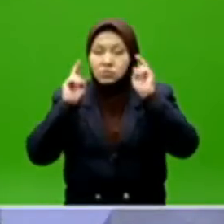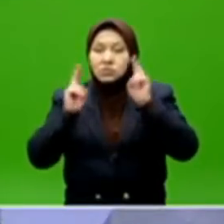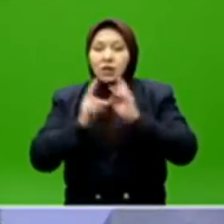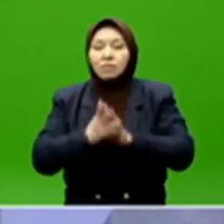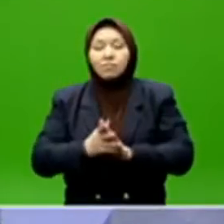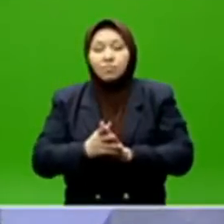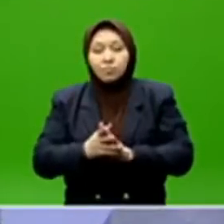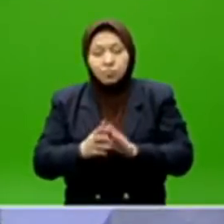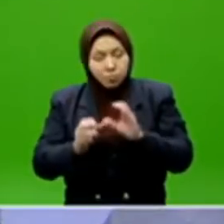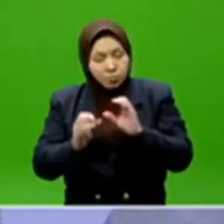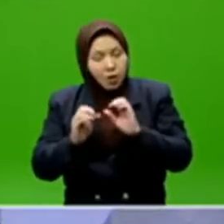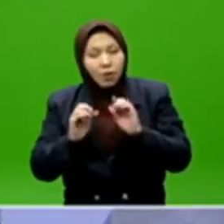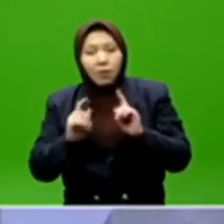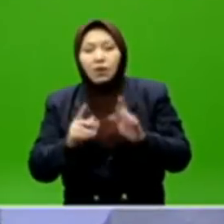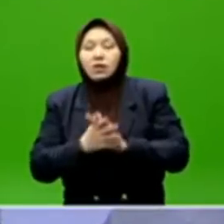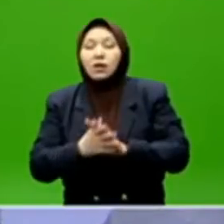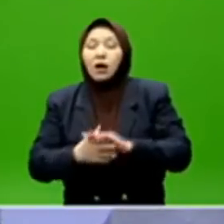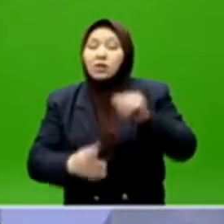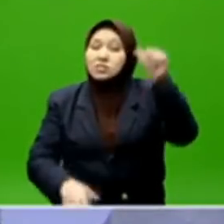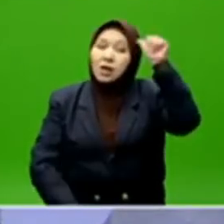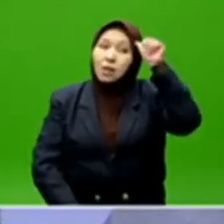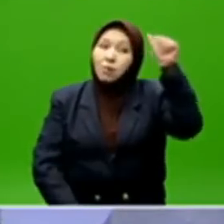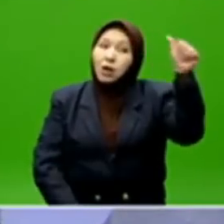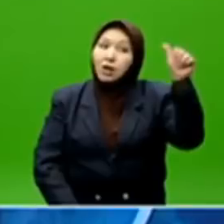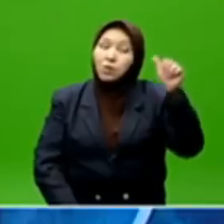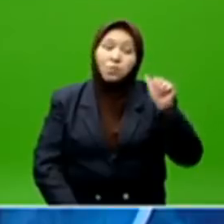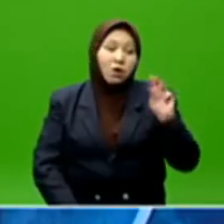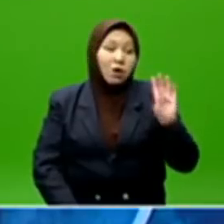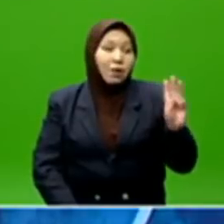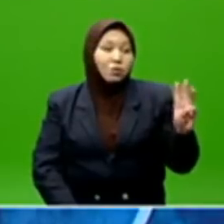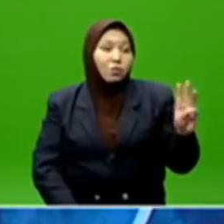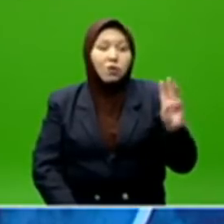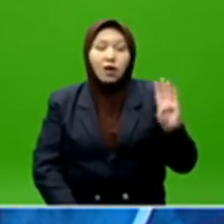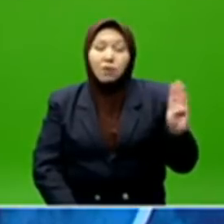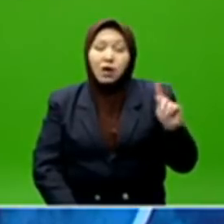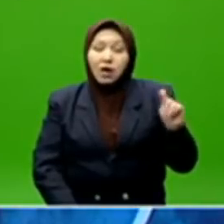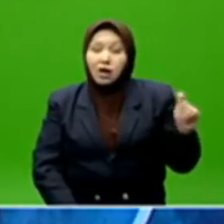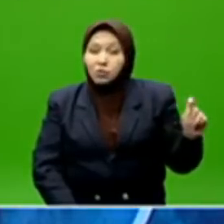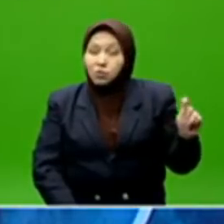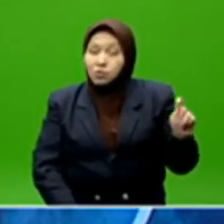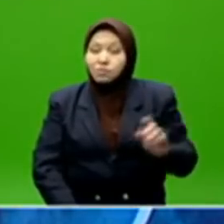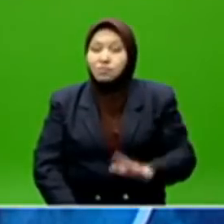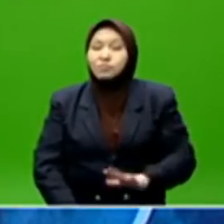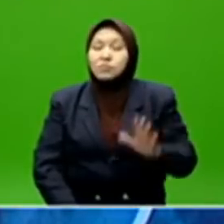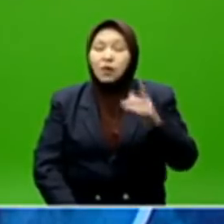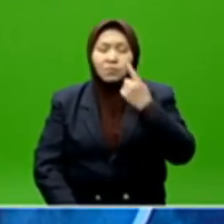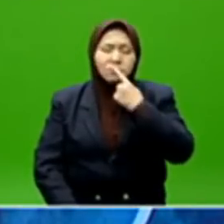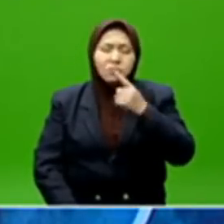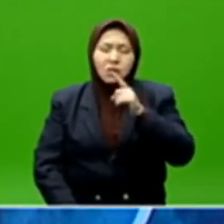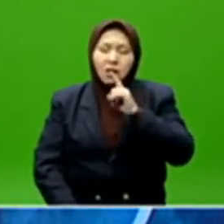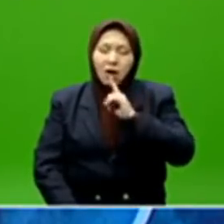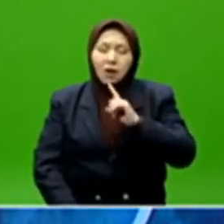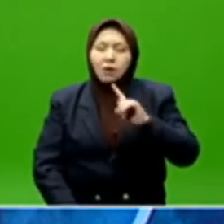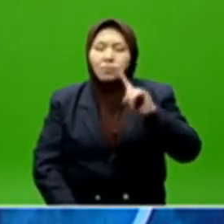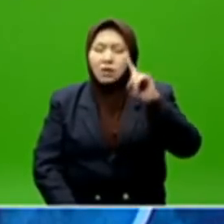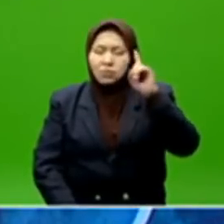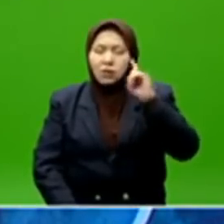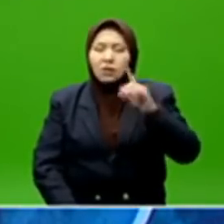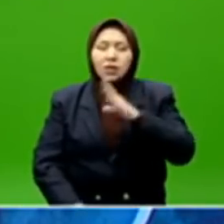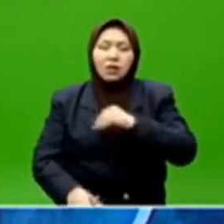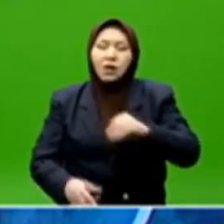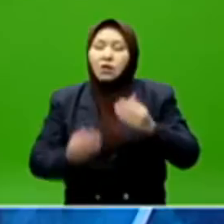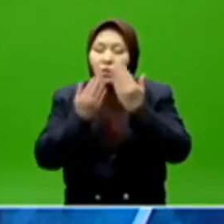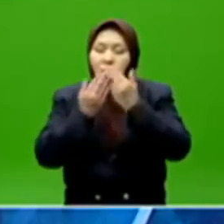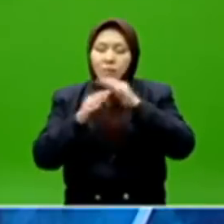Fazrul. Bismillahirrahmanirrahim. Assalamualaikum warahmatullahi wabarakatuh. Alhamdulillah wassalatu wassalamu ala Rasulillah wa ala alihi wa sahbihi wa man walah